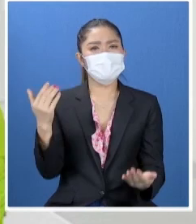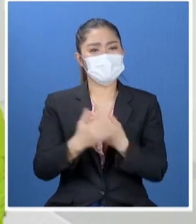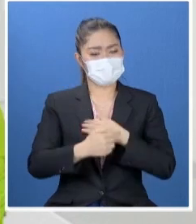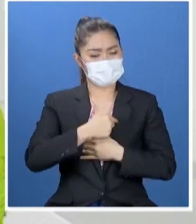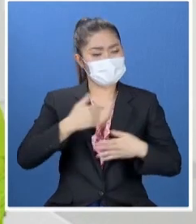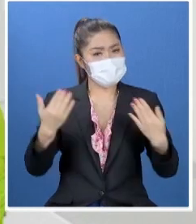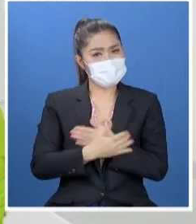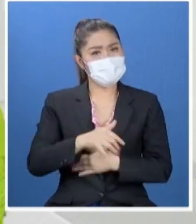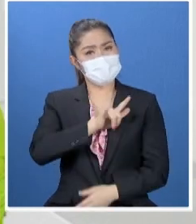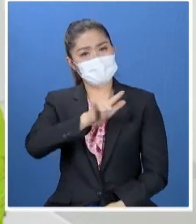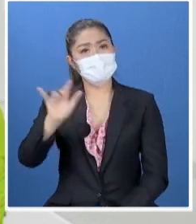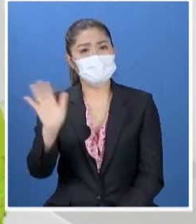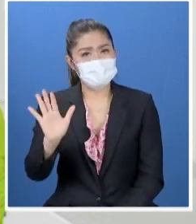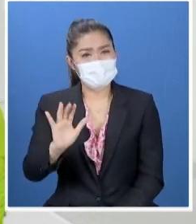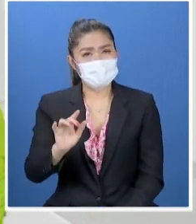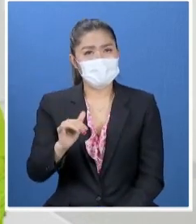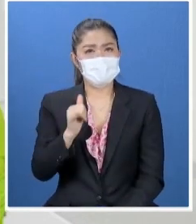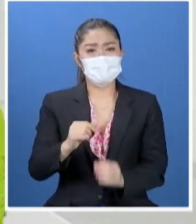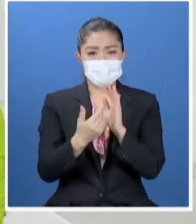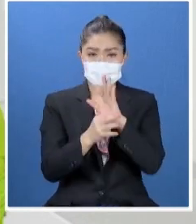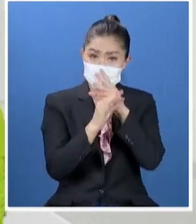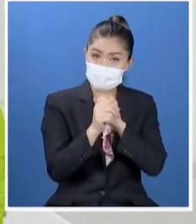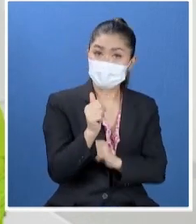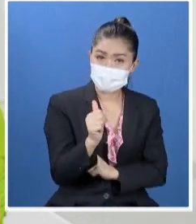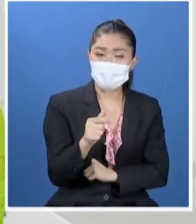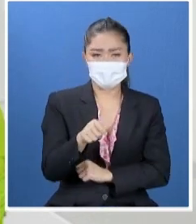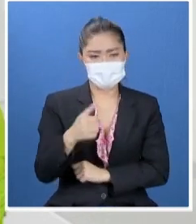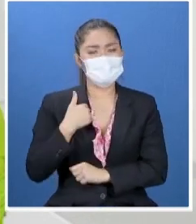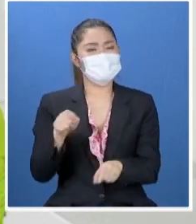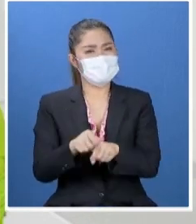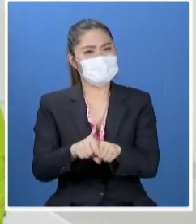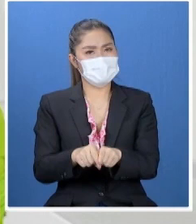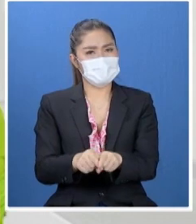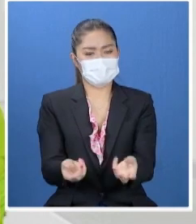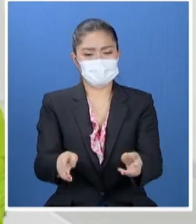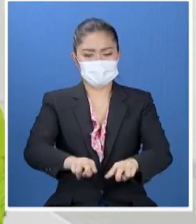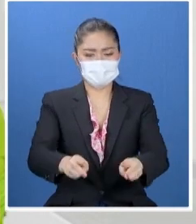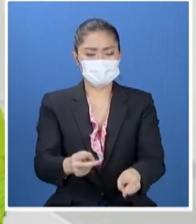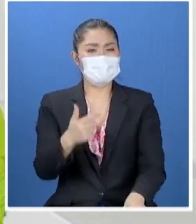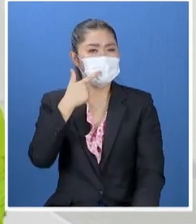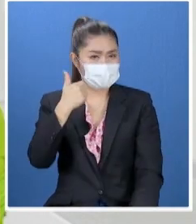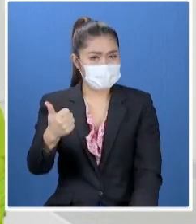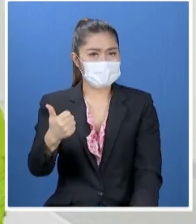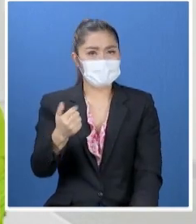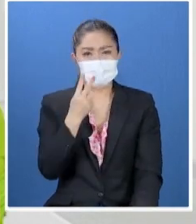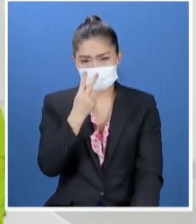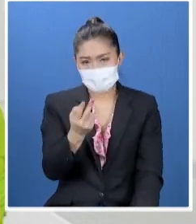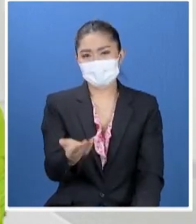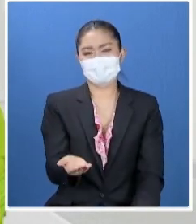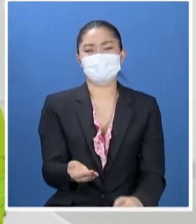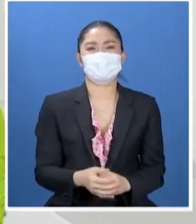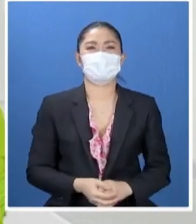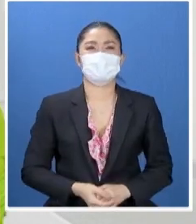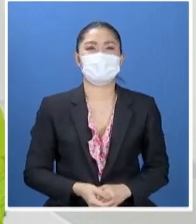จไม่ไปกันดีล่ะคะไปที่ระยองแทนไหมคะที่นั่นก็มีพิซซ่าเตาถ่านอร่อยมากด้วยนะคะไปกันเลยแล้วกันค่ะ